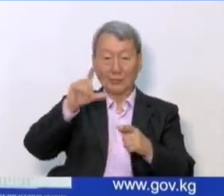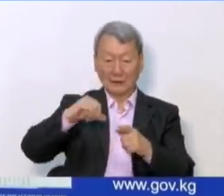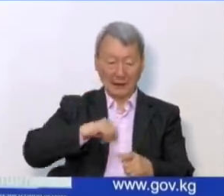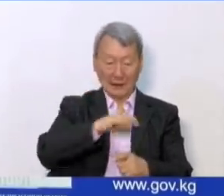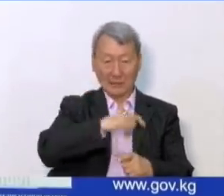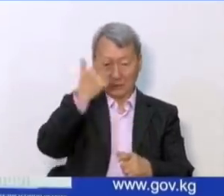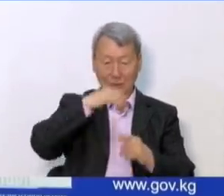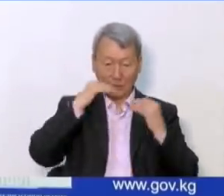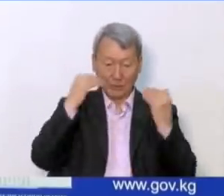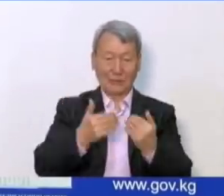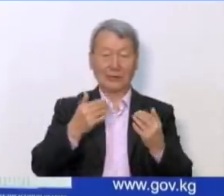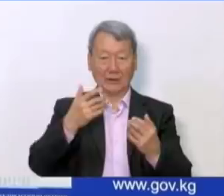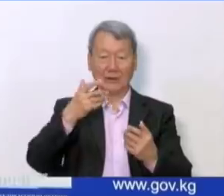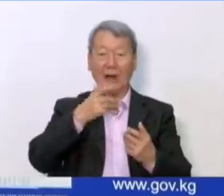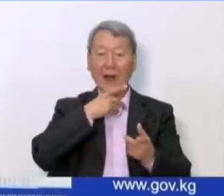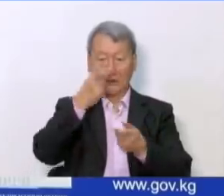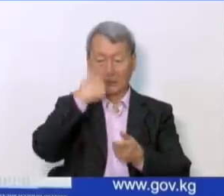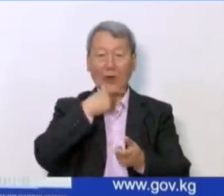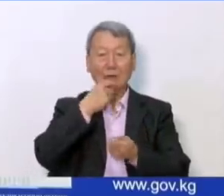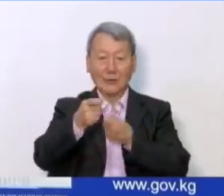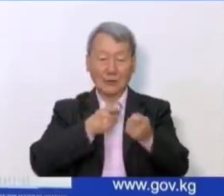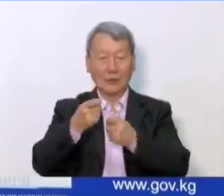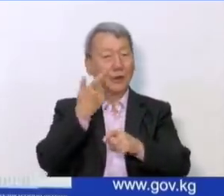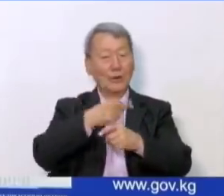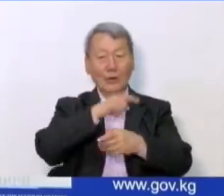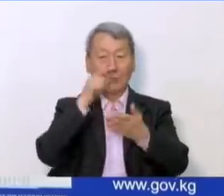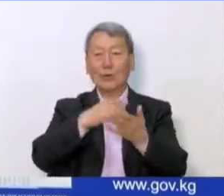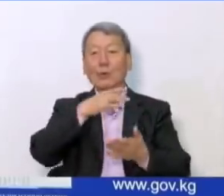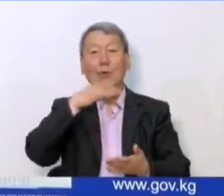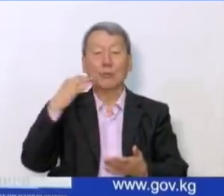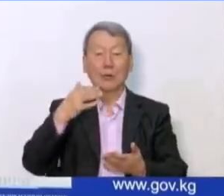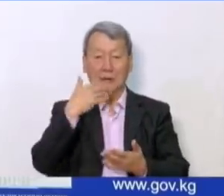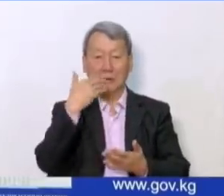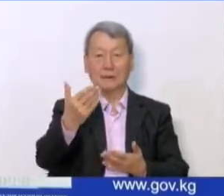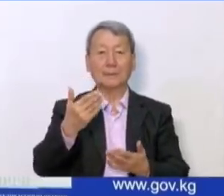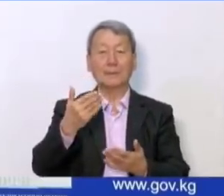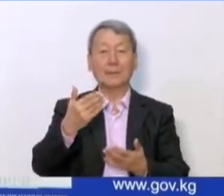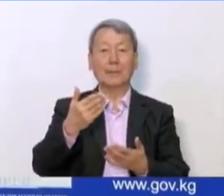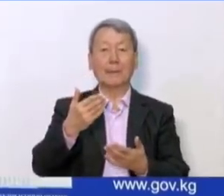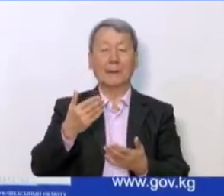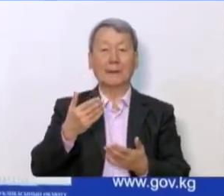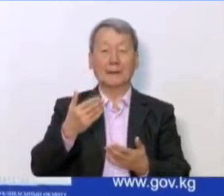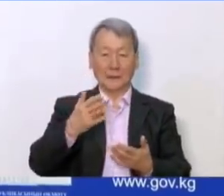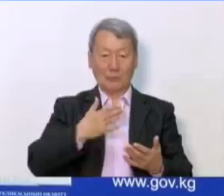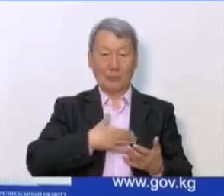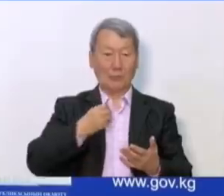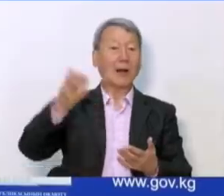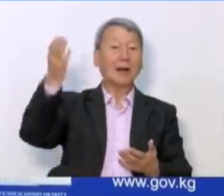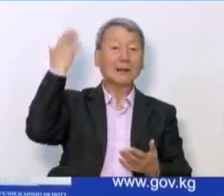албасак, бүгүнкү күнү болбой турган маселе көп. Жанакы алдыда бизде мурундагы